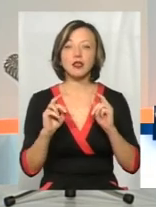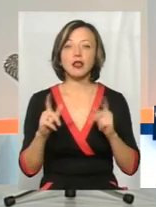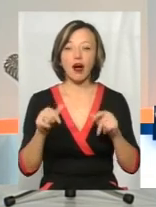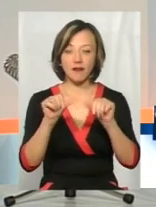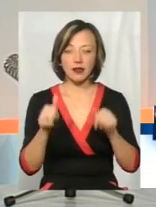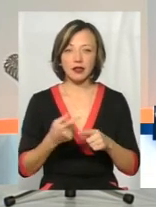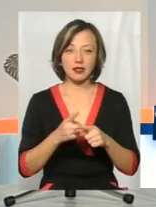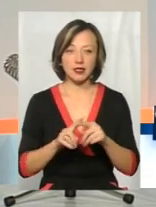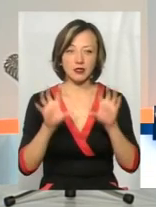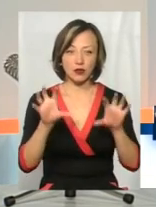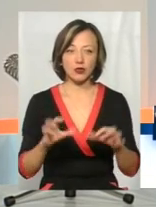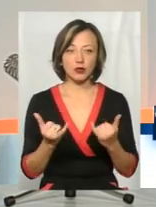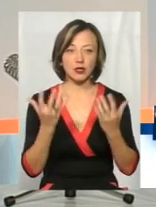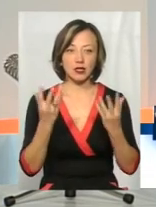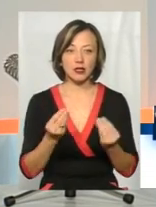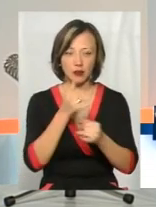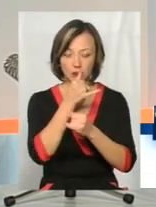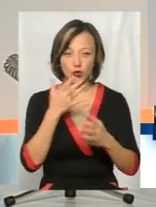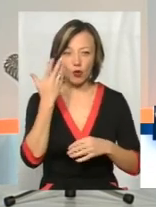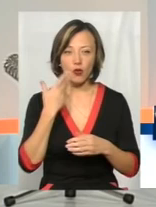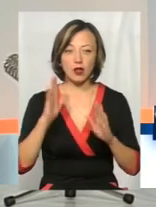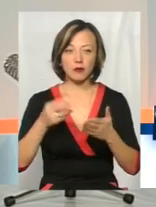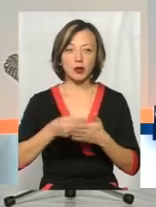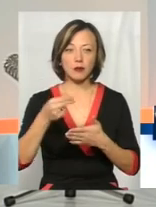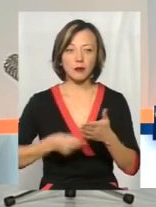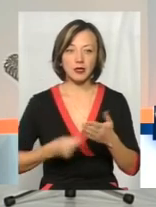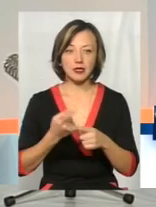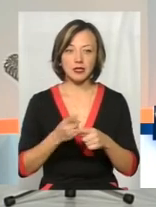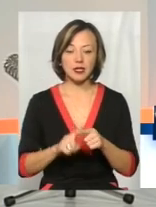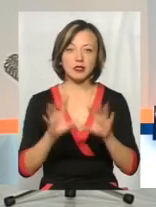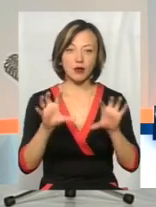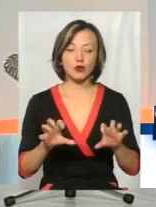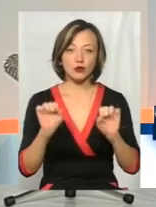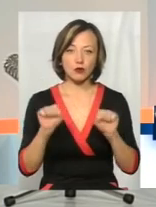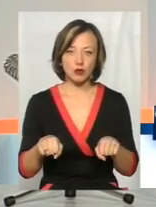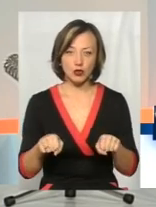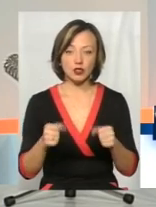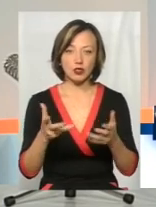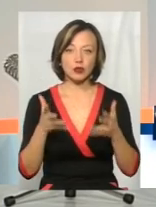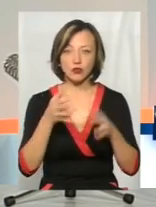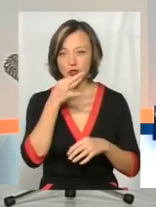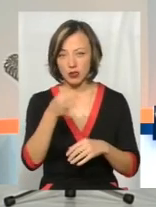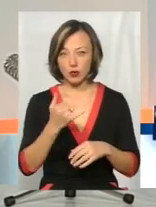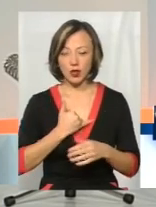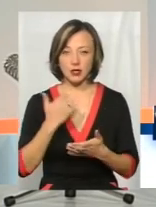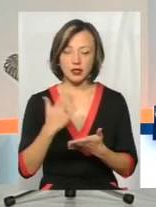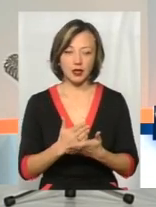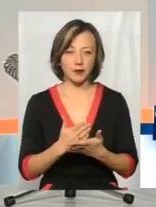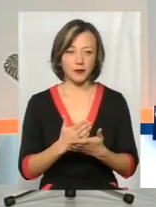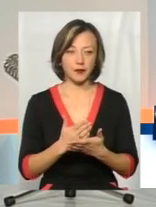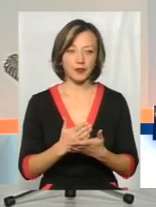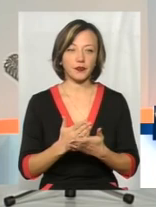цей закон, на сьогодні ми не можемо. Коли буде підписаний цей закон, ми зможемо чітко сказати, що у нас